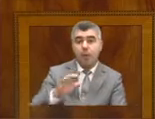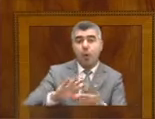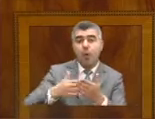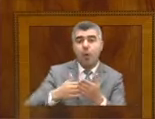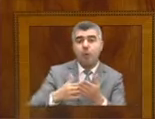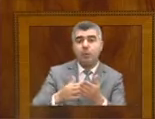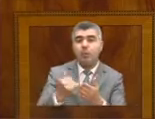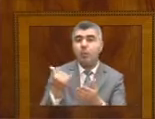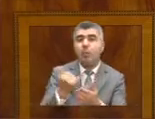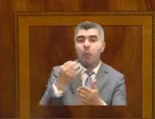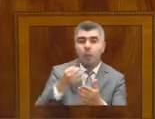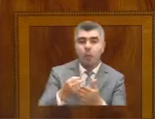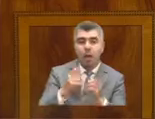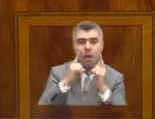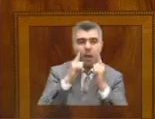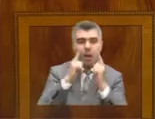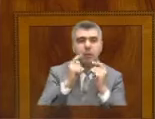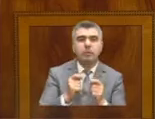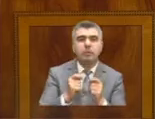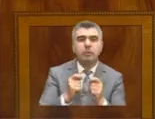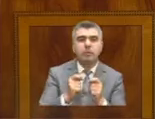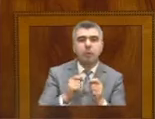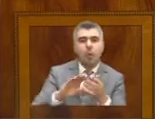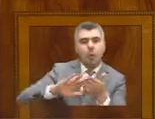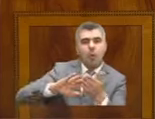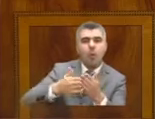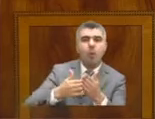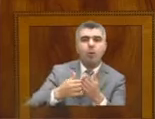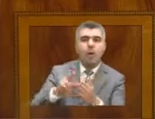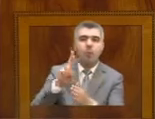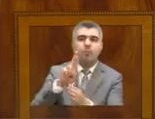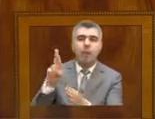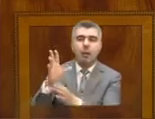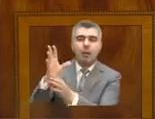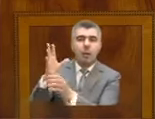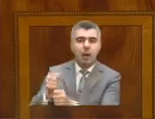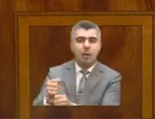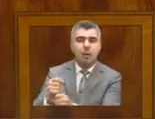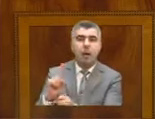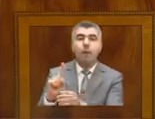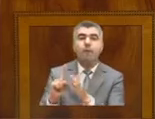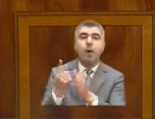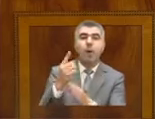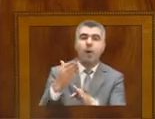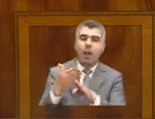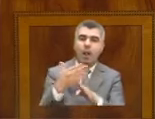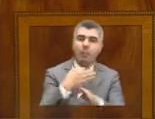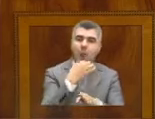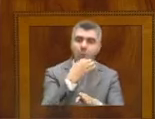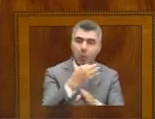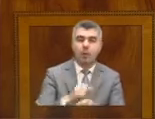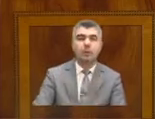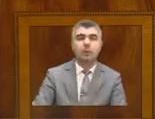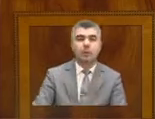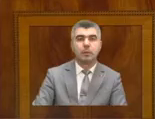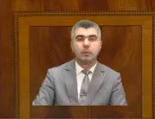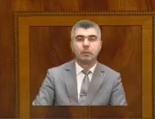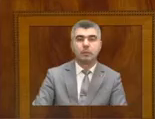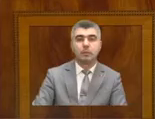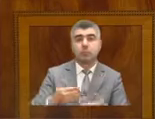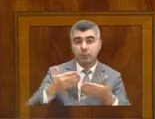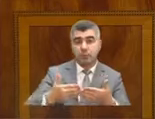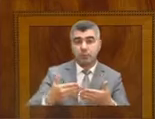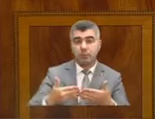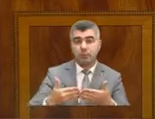الناظم من الرؤية الملكية الشاملة كما سبق وأشرت في مستهل هذه الكلمة، كما أن ما